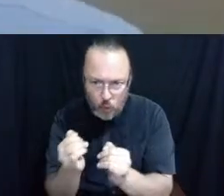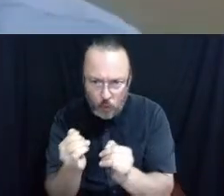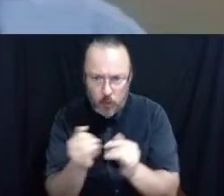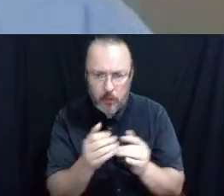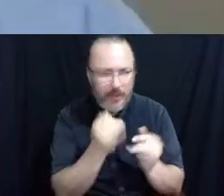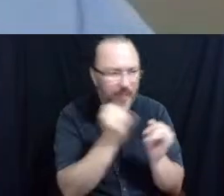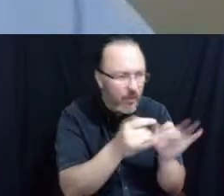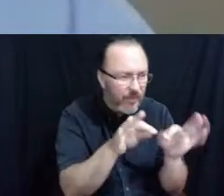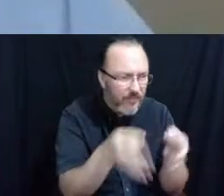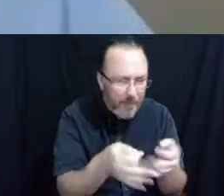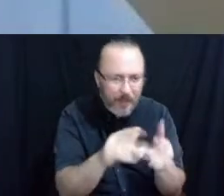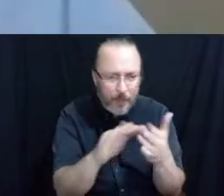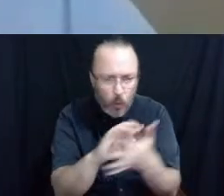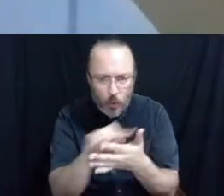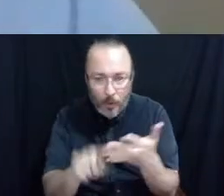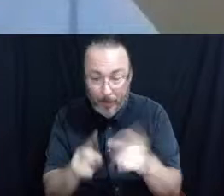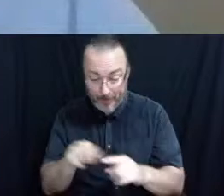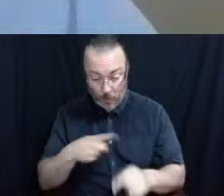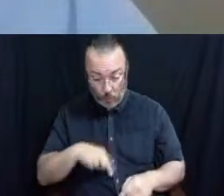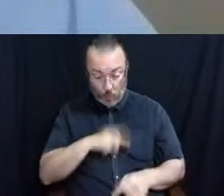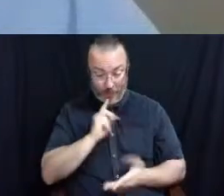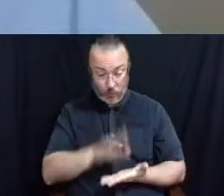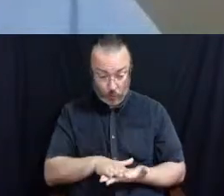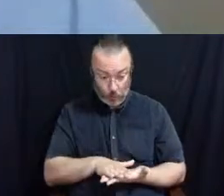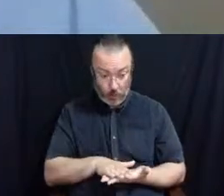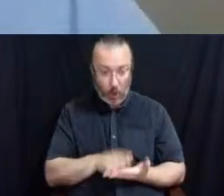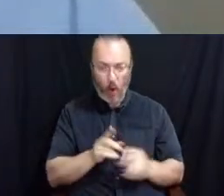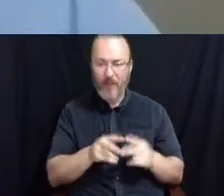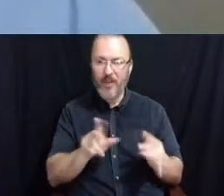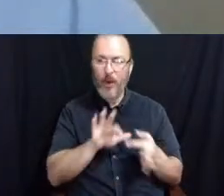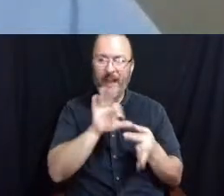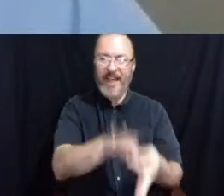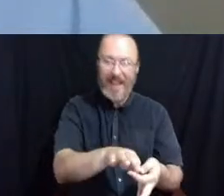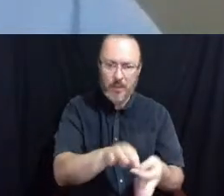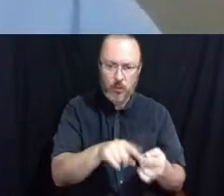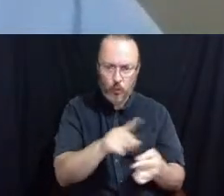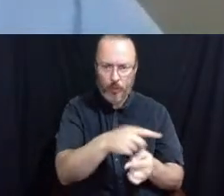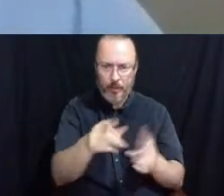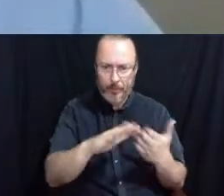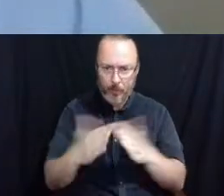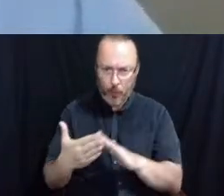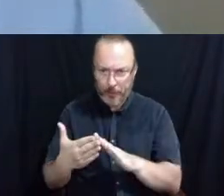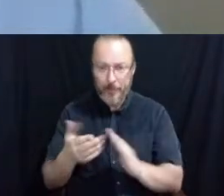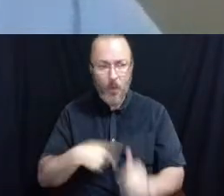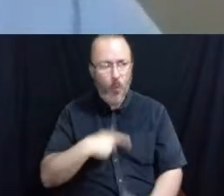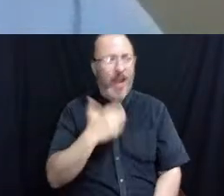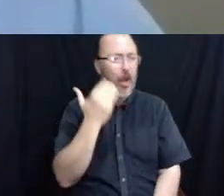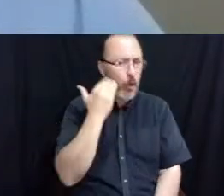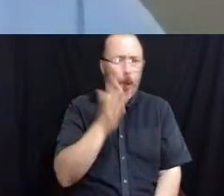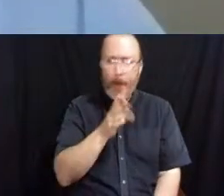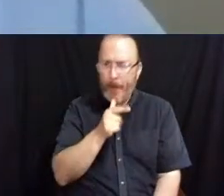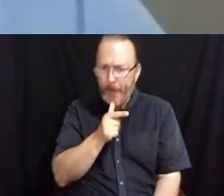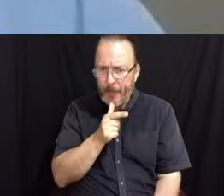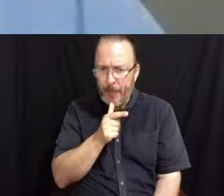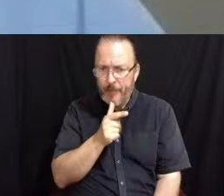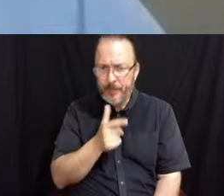les individus, les familles, les communautés. Or, il y a un lien entre tous ces éléments. Nous savions